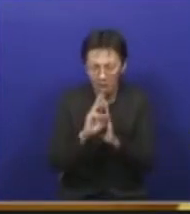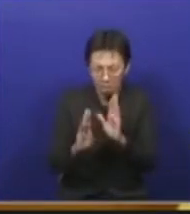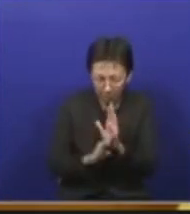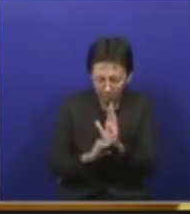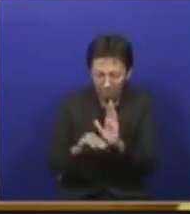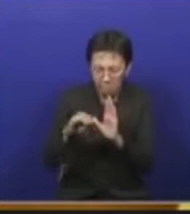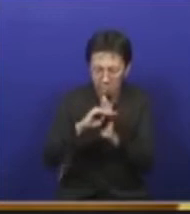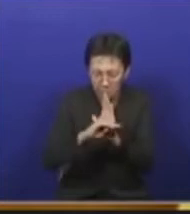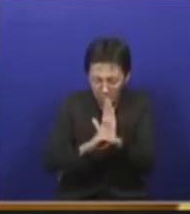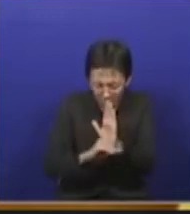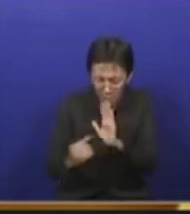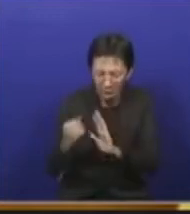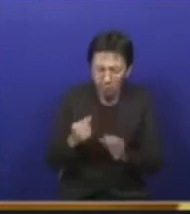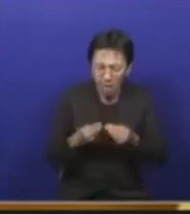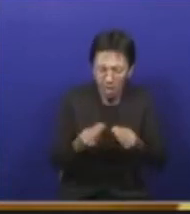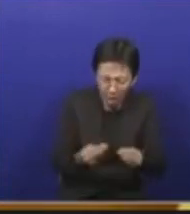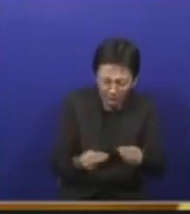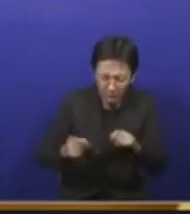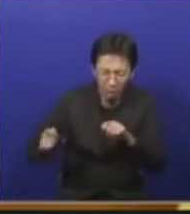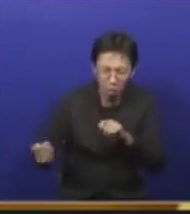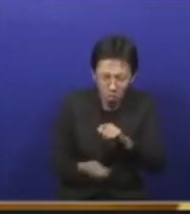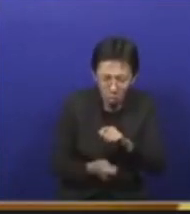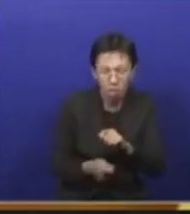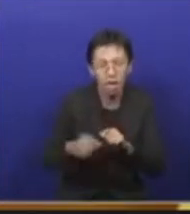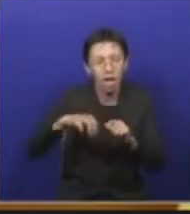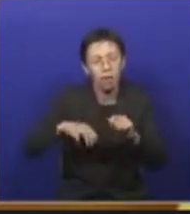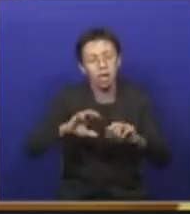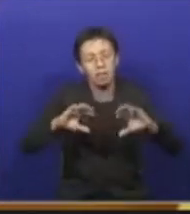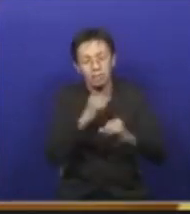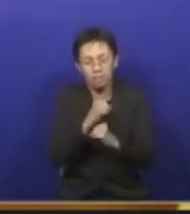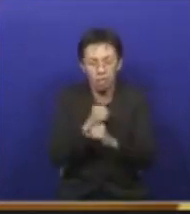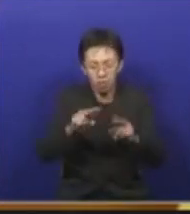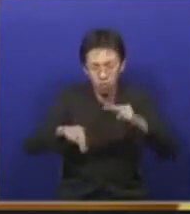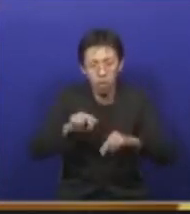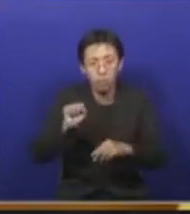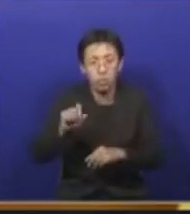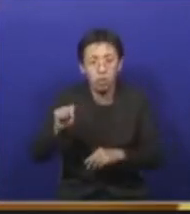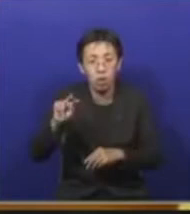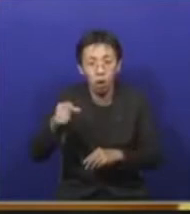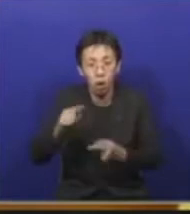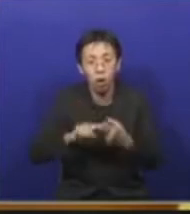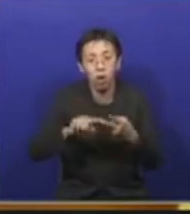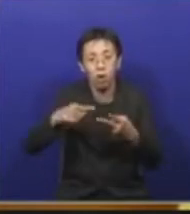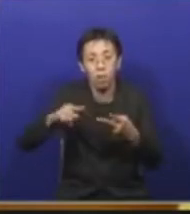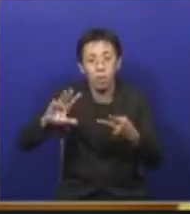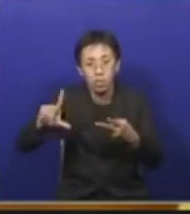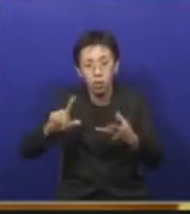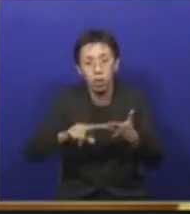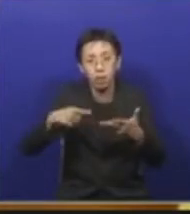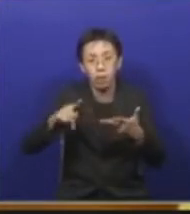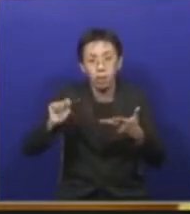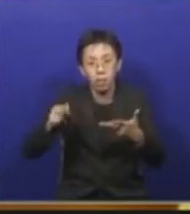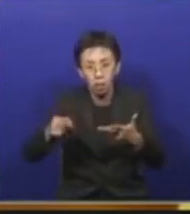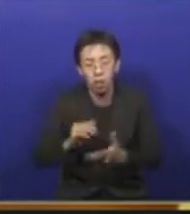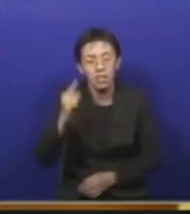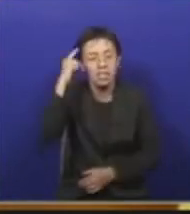ณฑ์เพิ่มอำนาจและบทลงโทษให้กับหน่วยงานที่ทำหน้าที่ตรวจสอบอย่างสตง.ปปช.ปปท.